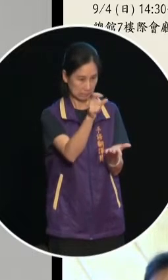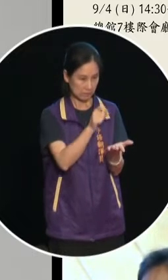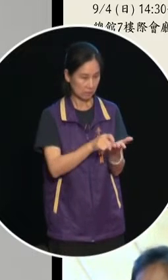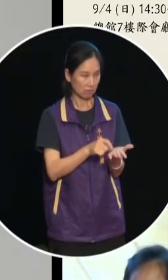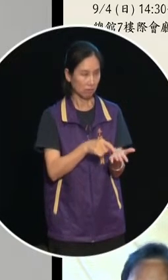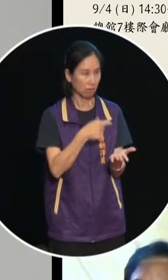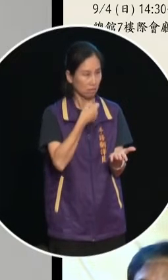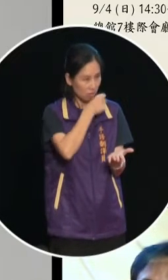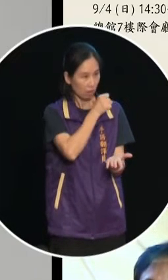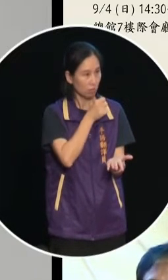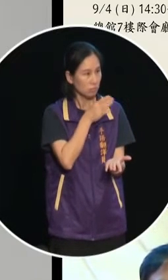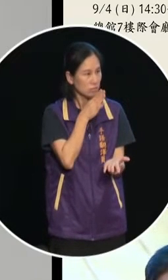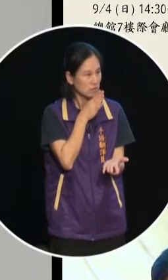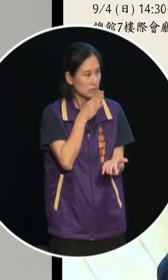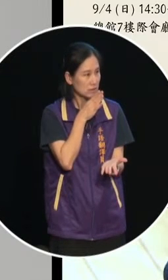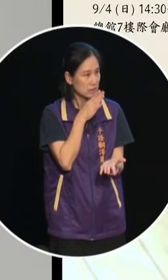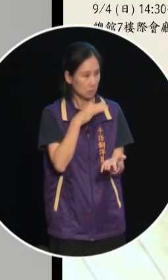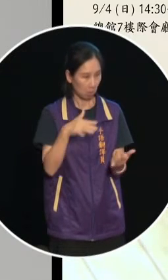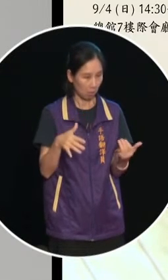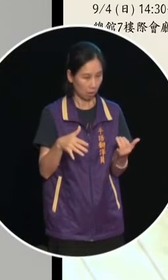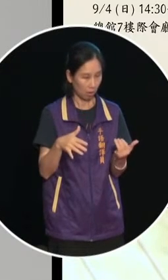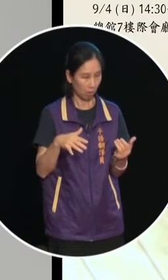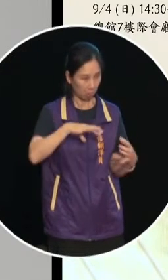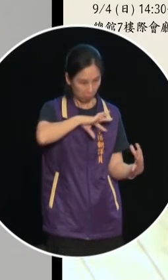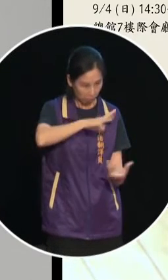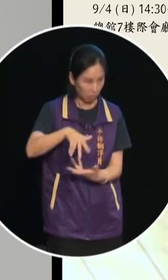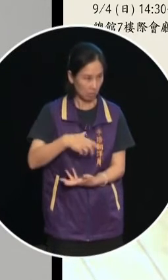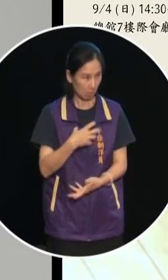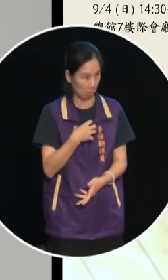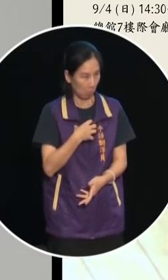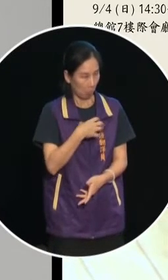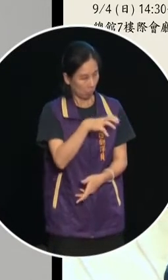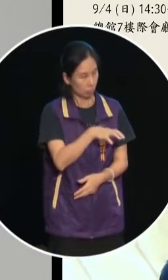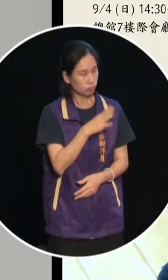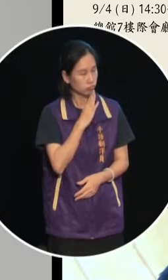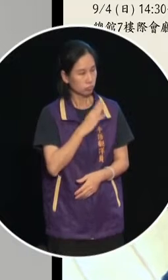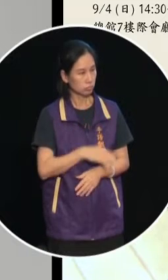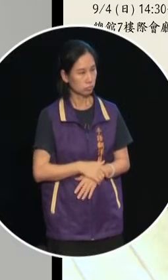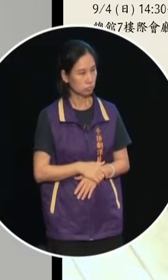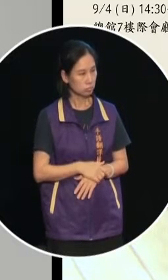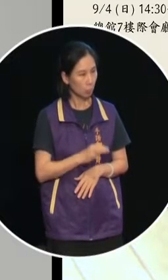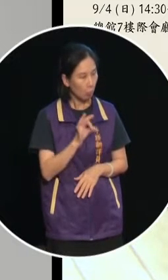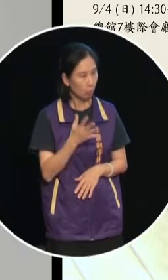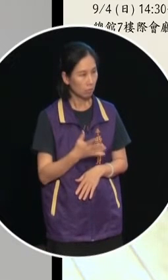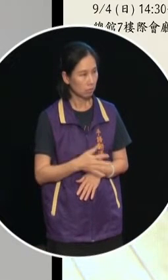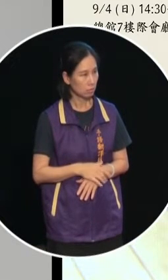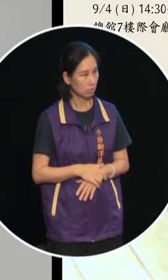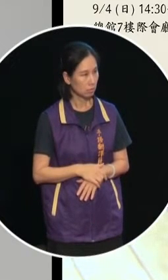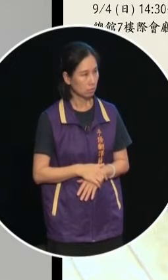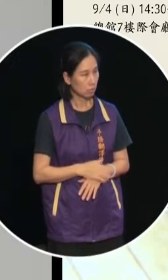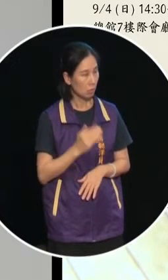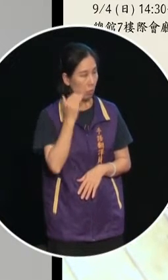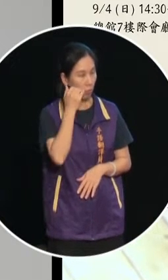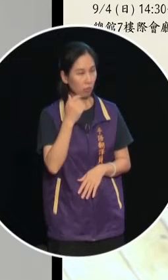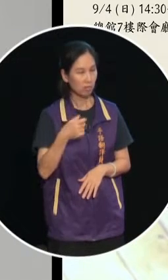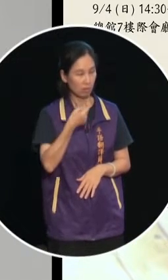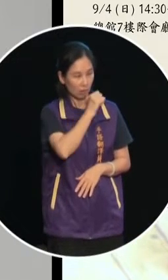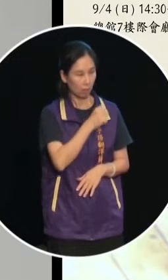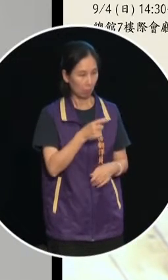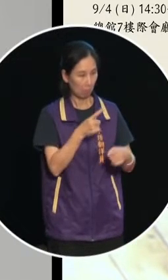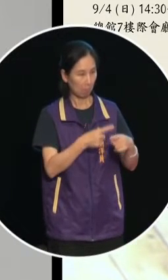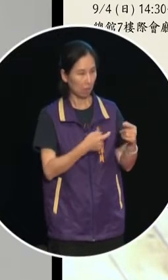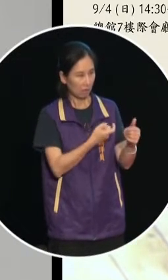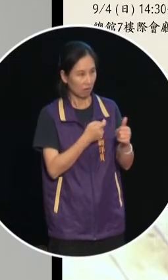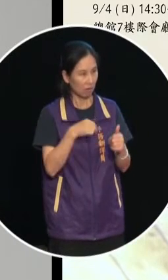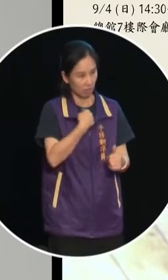台湾是世界最危险的地方，为什么？这不是什么军事的问题，是半导体的问题。如果台湾的半导体没有的话，